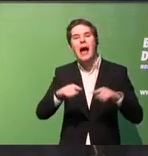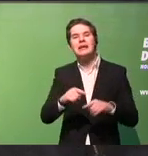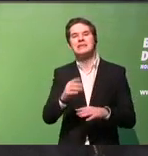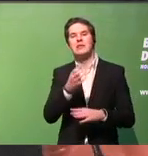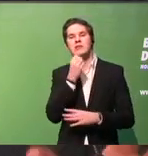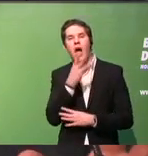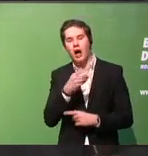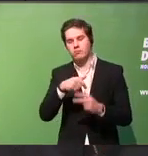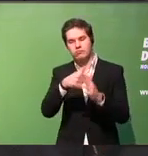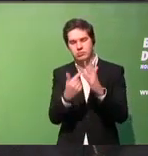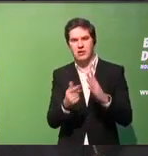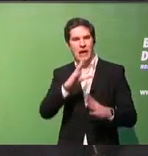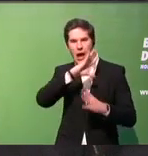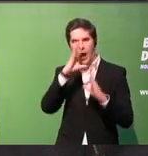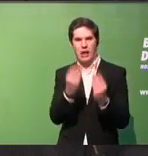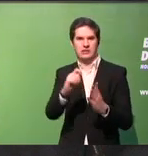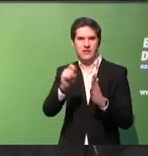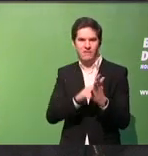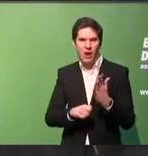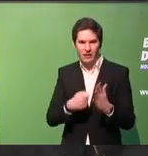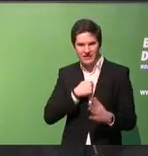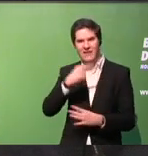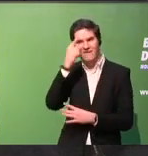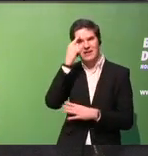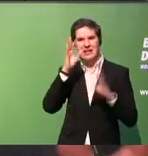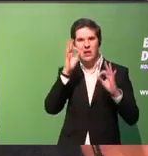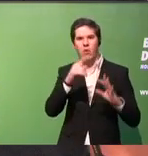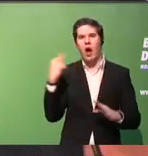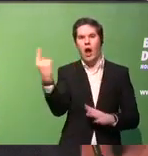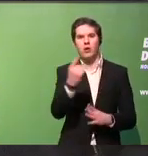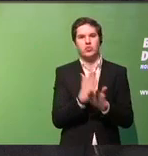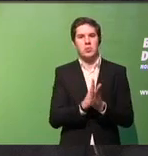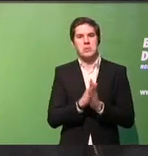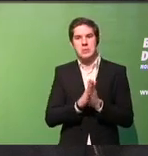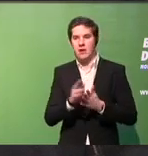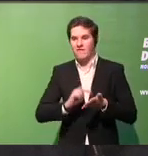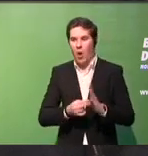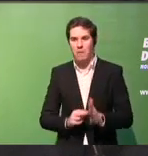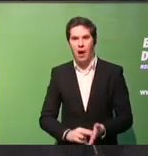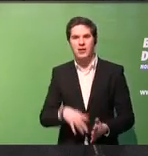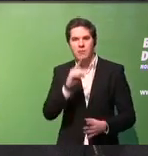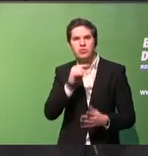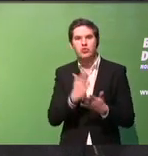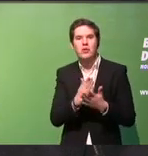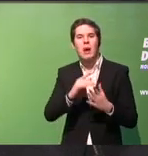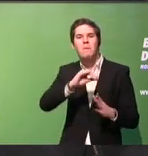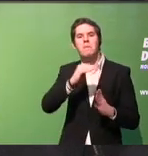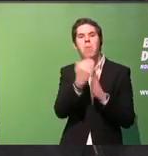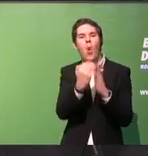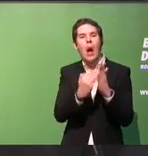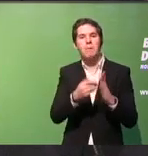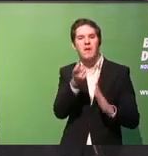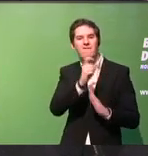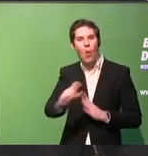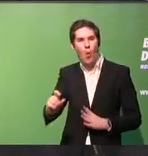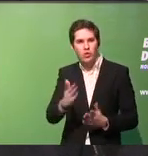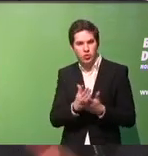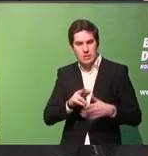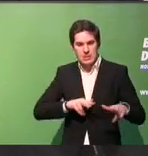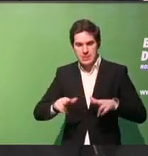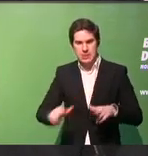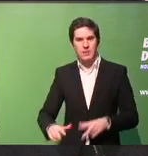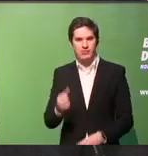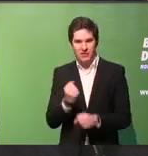wissen, dass ihr euch sehr, sehr intensiv schon vor Ort vorbereitet auf diese Kommunalwahl, zum Beispiel bei einer ganz, ganz tollen Programmwoche, wo sehr, sehr viele Kreisverbände teilgenommen haben,